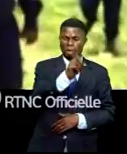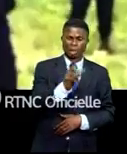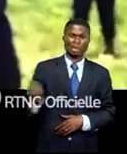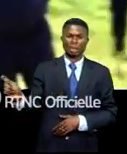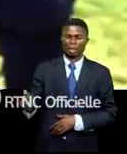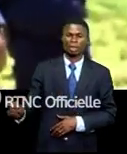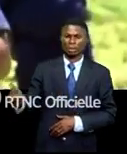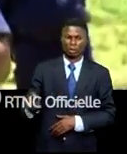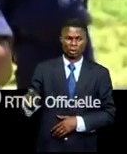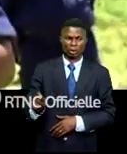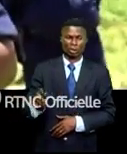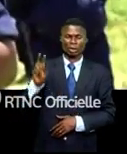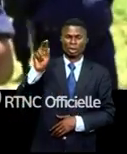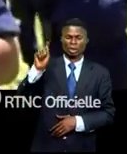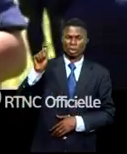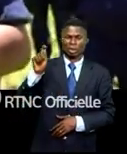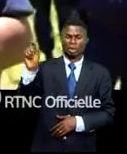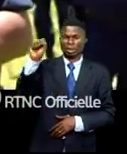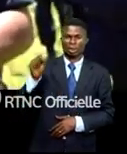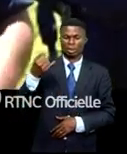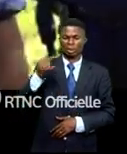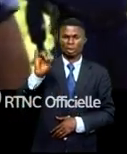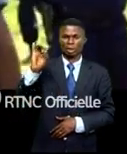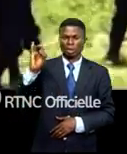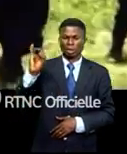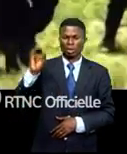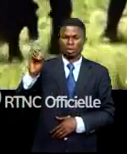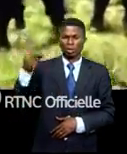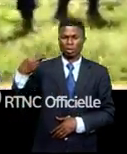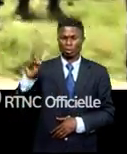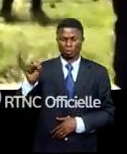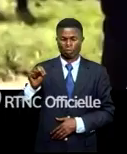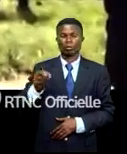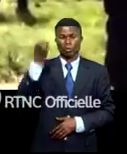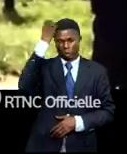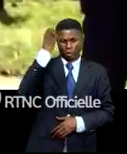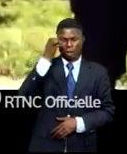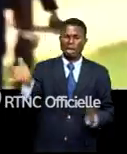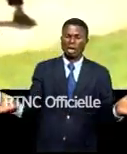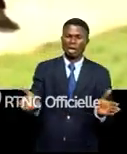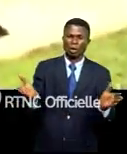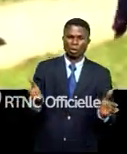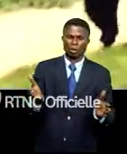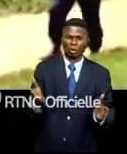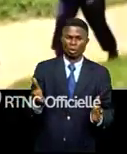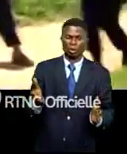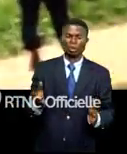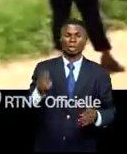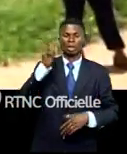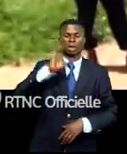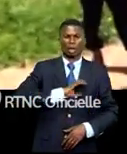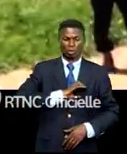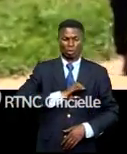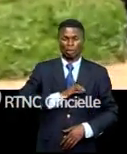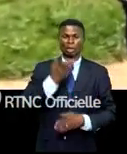territoire de Tshilenge. Sur place, Philemon Patience Mouchidia va réconforter les hommes en uniforme,